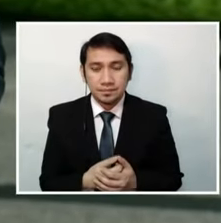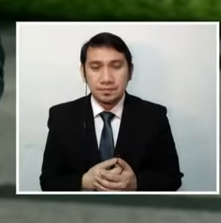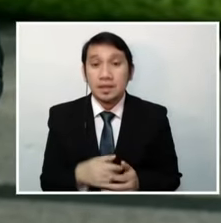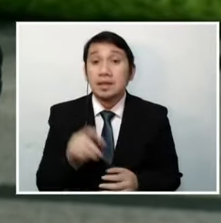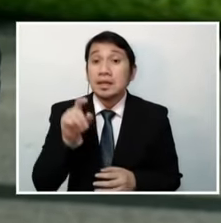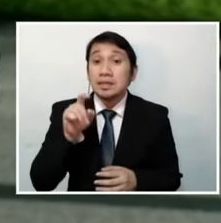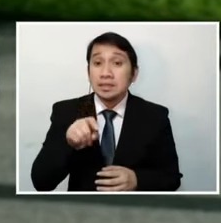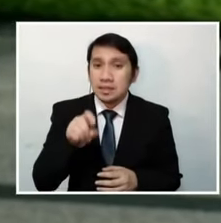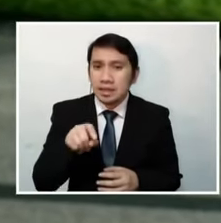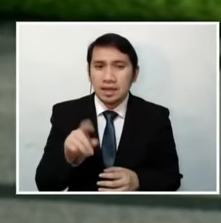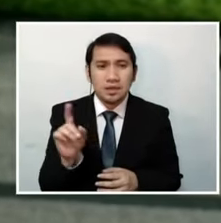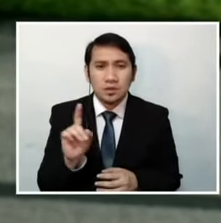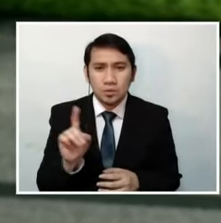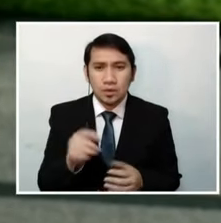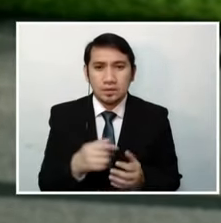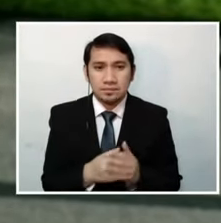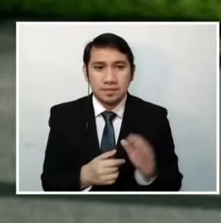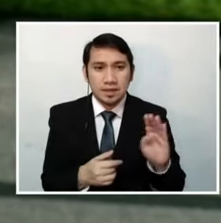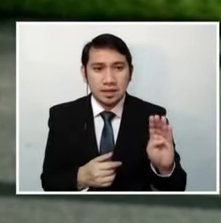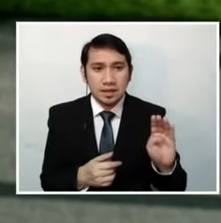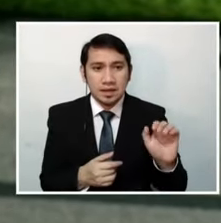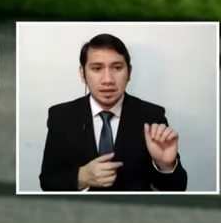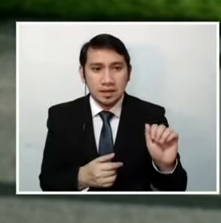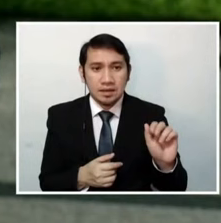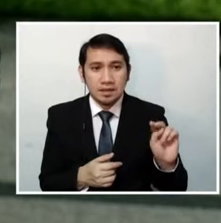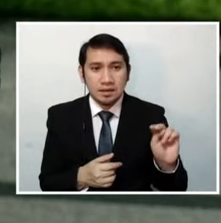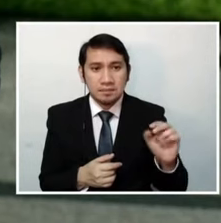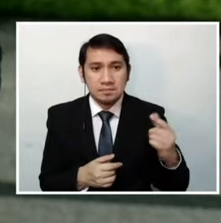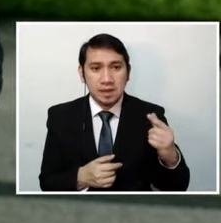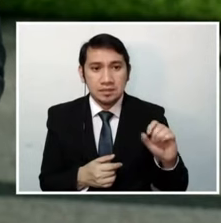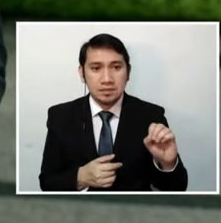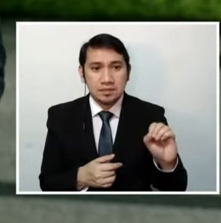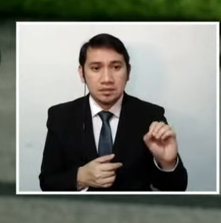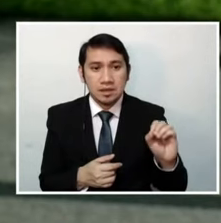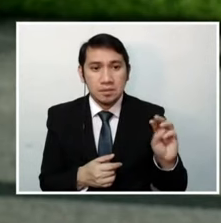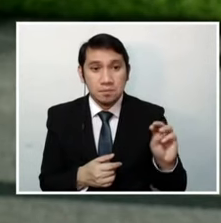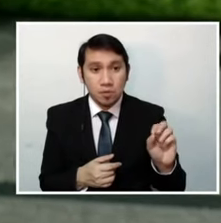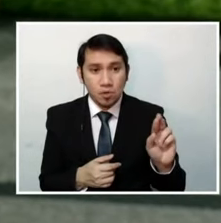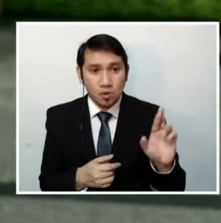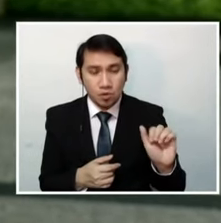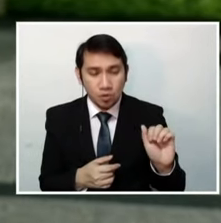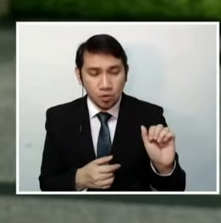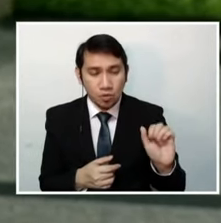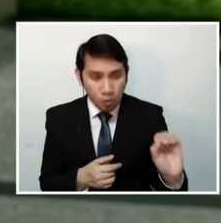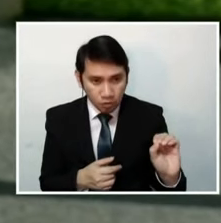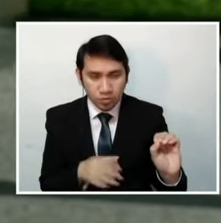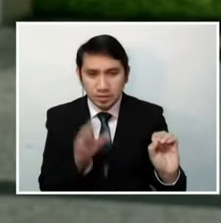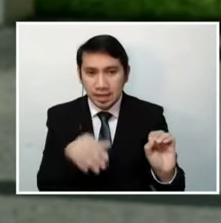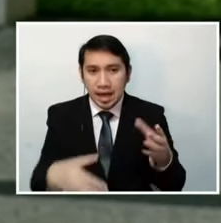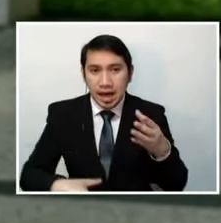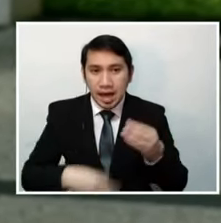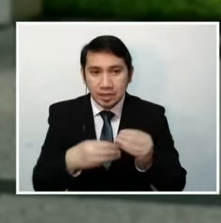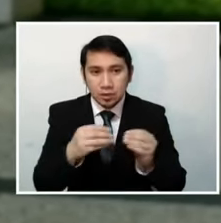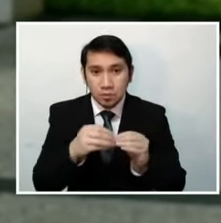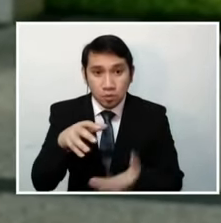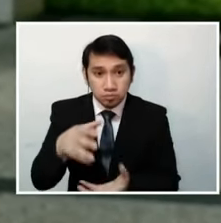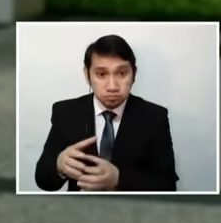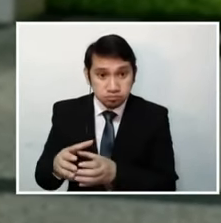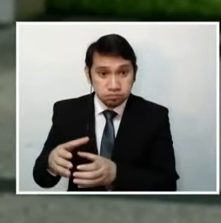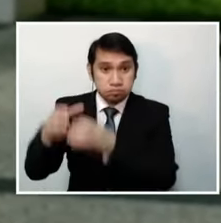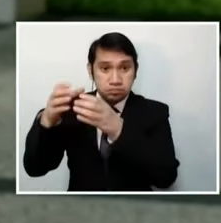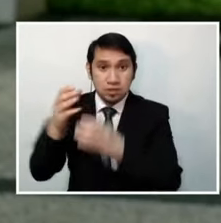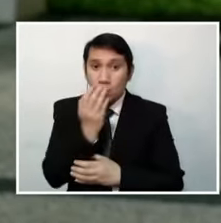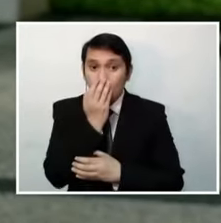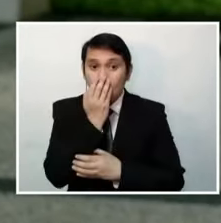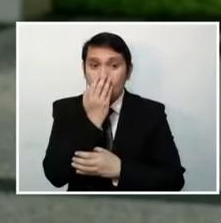Nangangailangan po naman ngayon ang Bangsa Moro Autonomous Region of Muslim Mindanao ng karagdagang supply ng oxygen, lalo tuloy-tuloy ang pagtaas ng